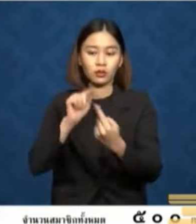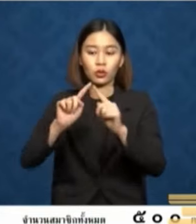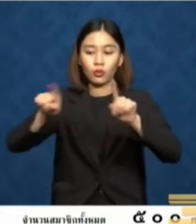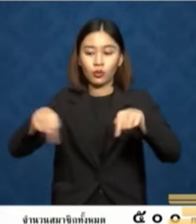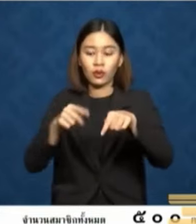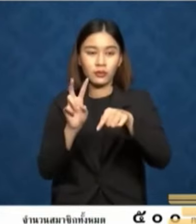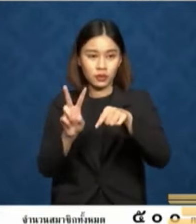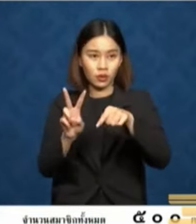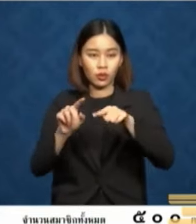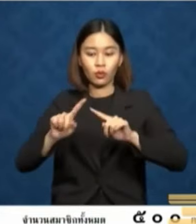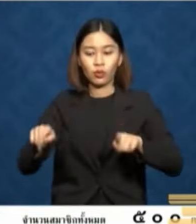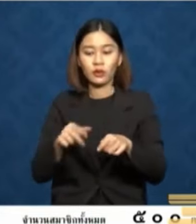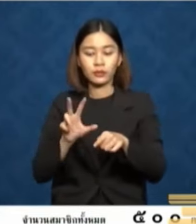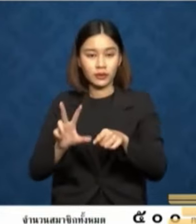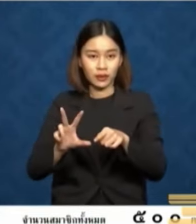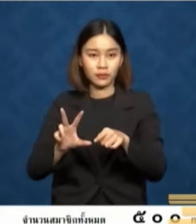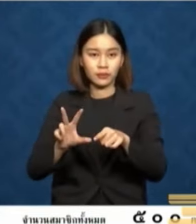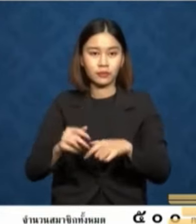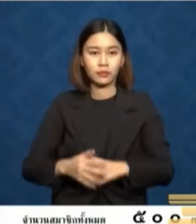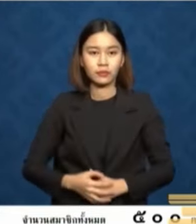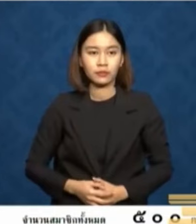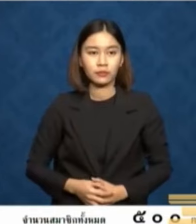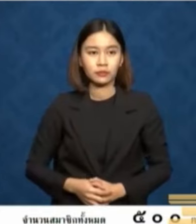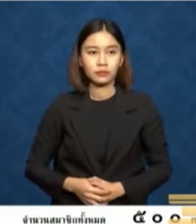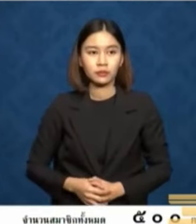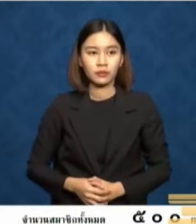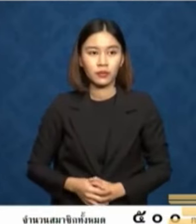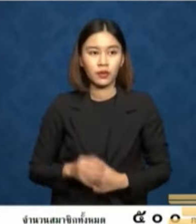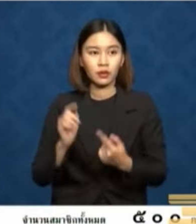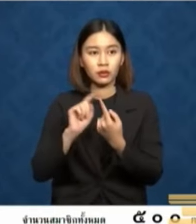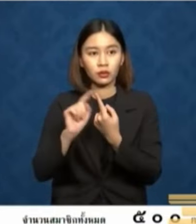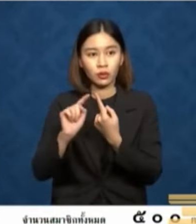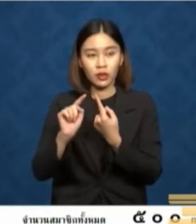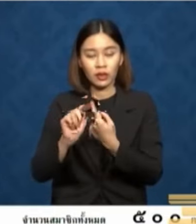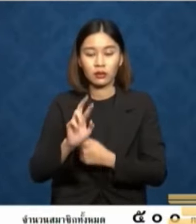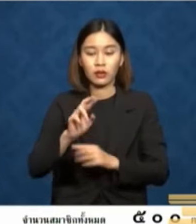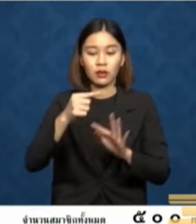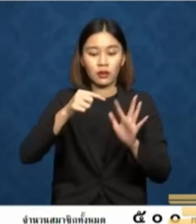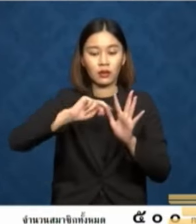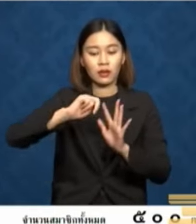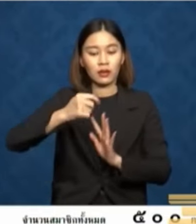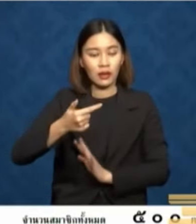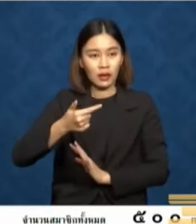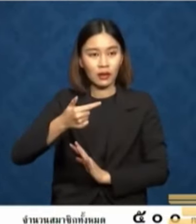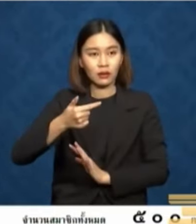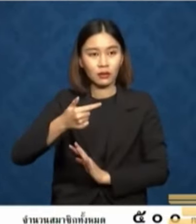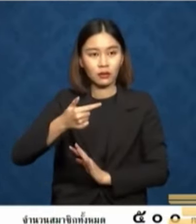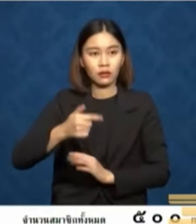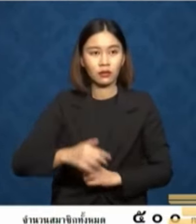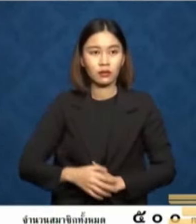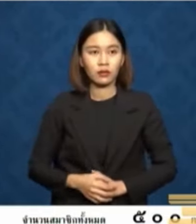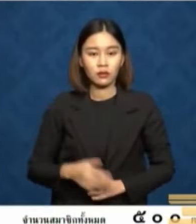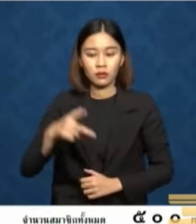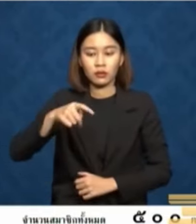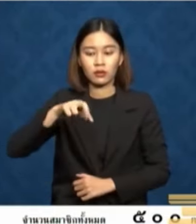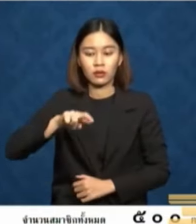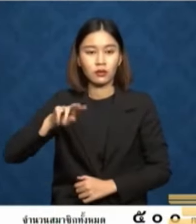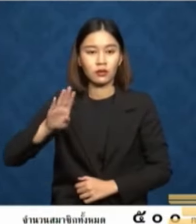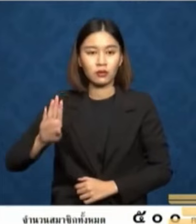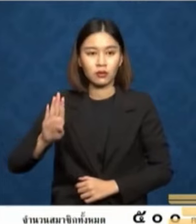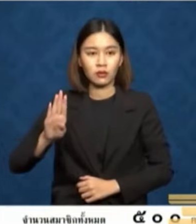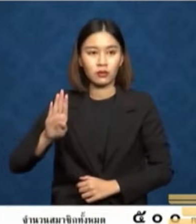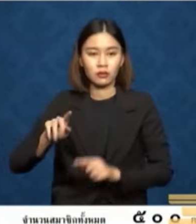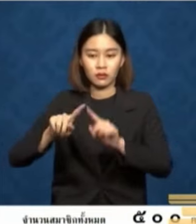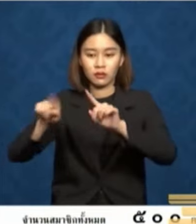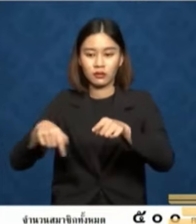เลบ 2กับวงเลบ 3ครับในกรณีที่ร่างพรบใน